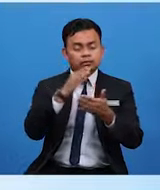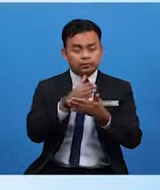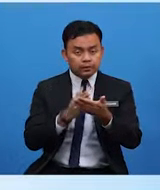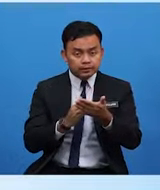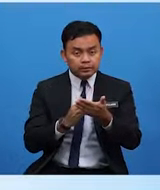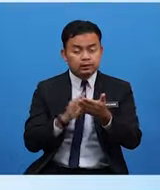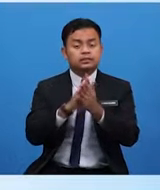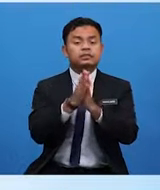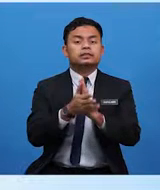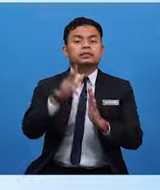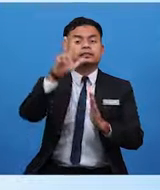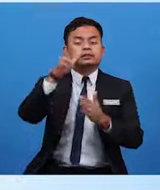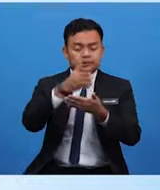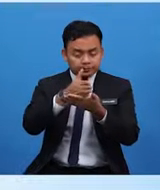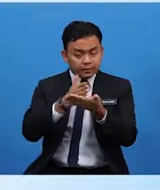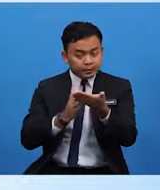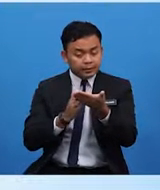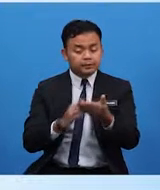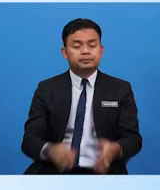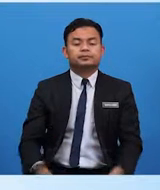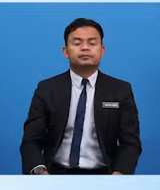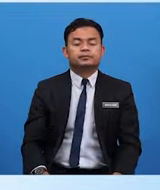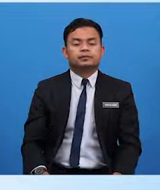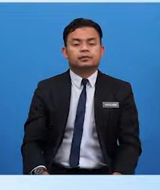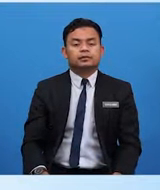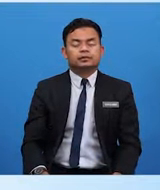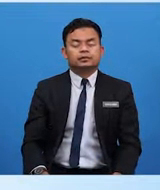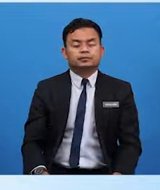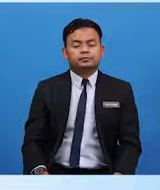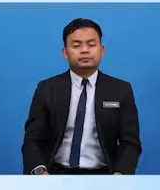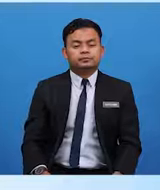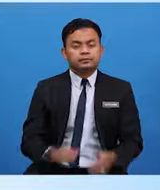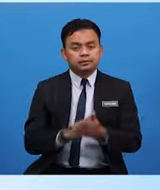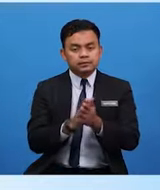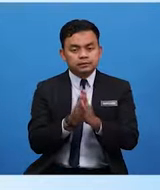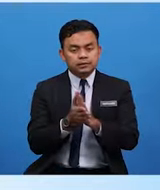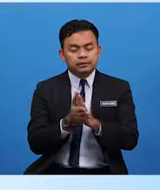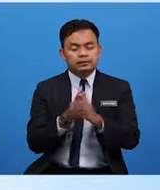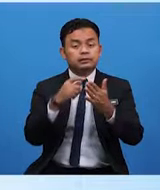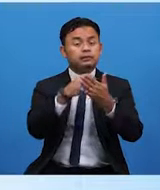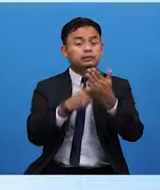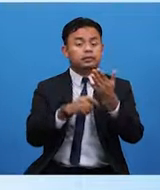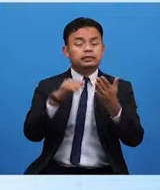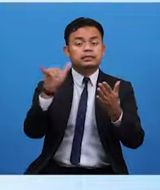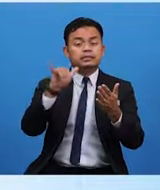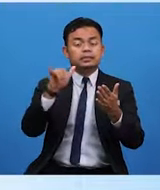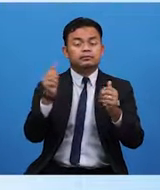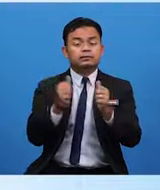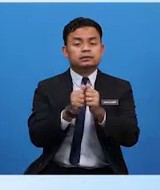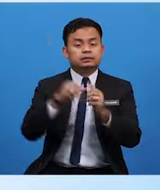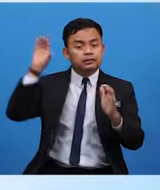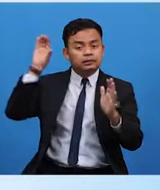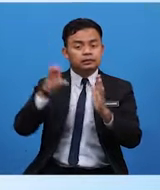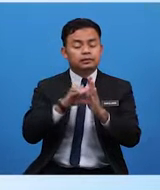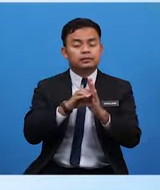3 bahagian supaya menjadi pecahan yang sama nilai dengan gambar raja pecahan